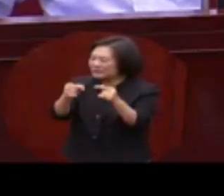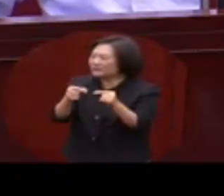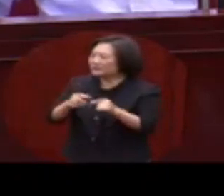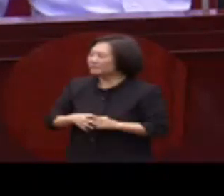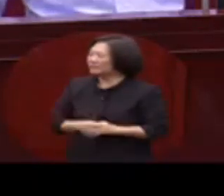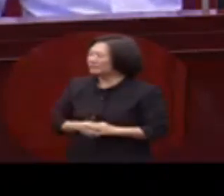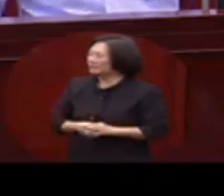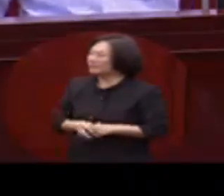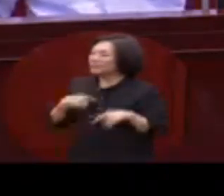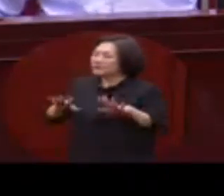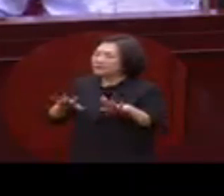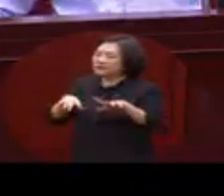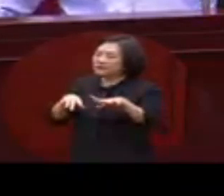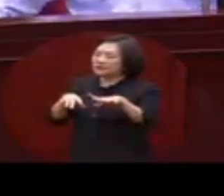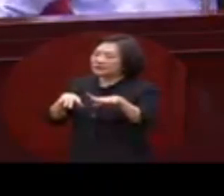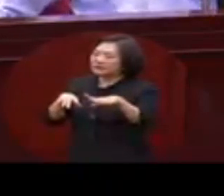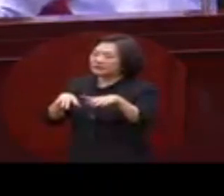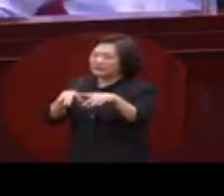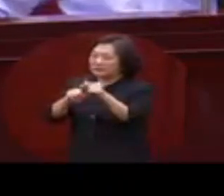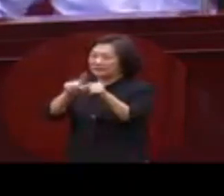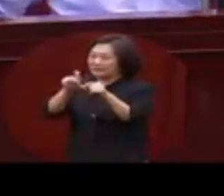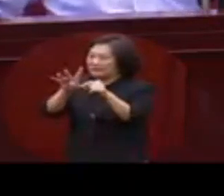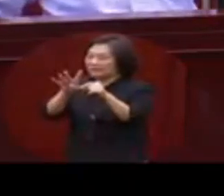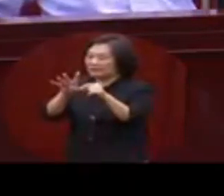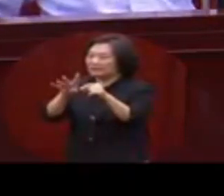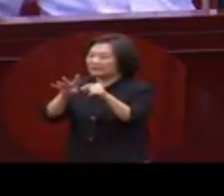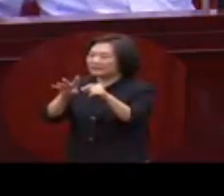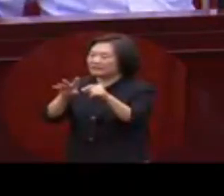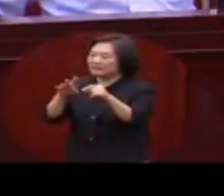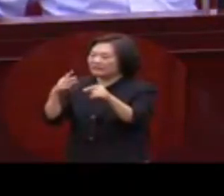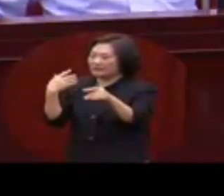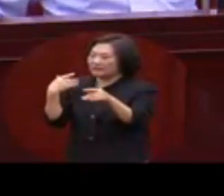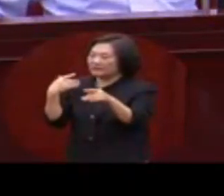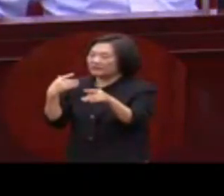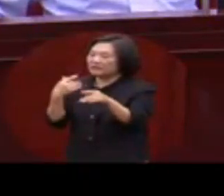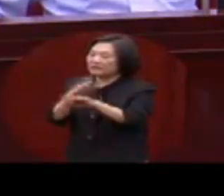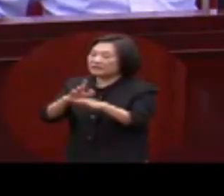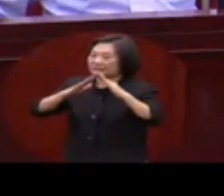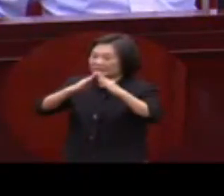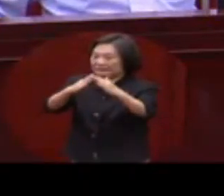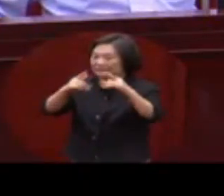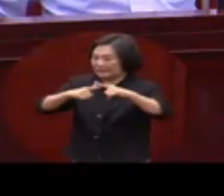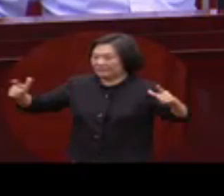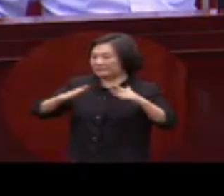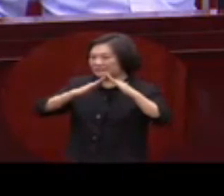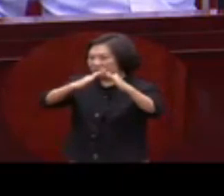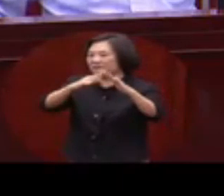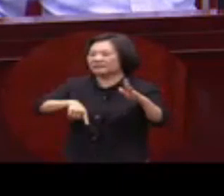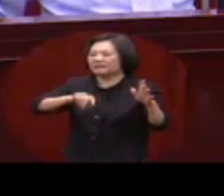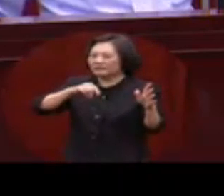向。不过 14.6 哈，在台湾呢，除了花东比我们还好以外哈，在整个大城市里面，我们已经算是全台湾最低